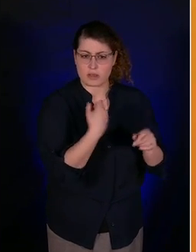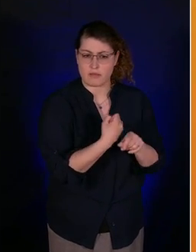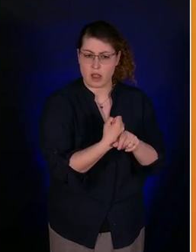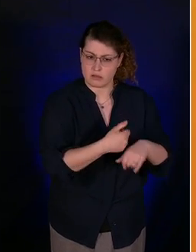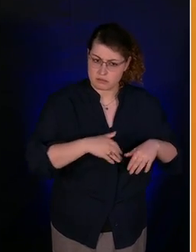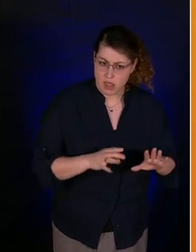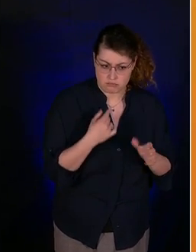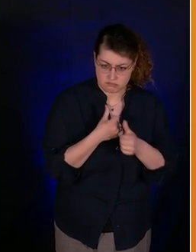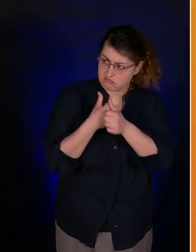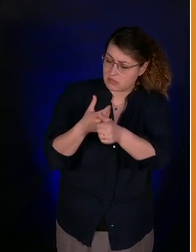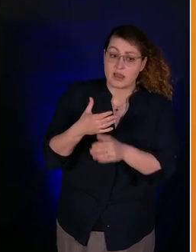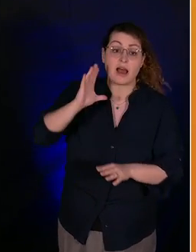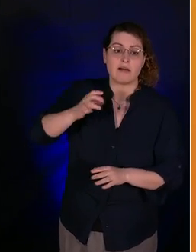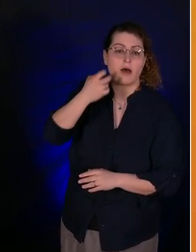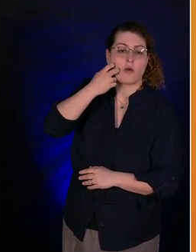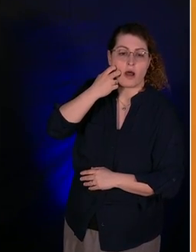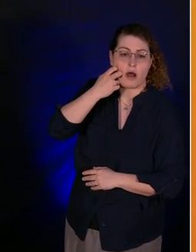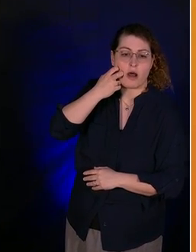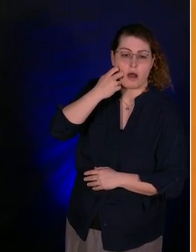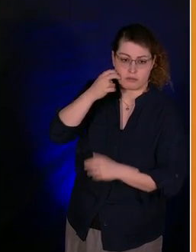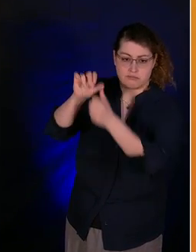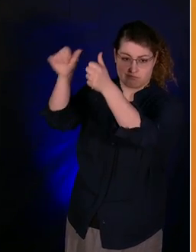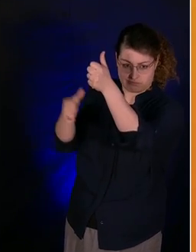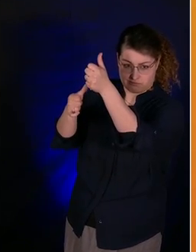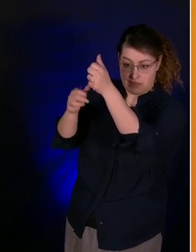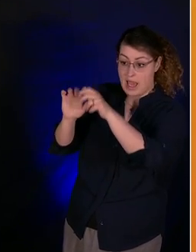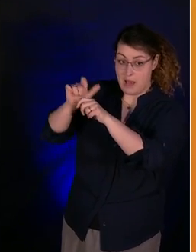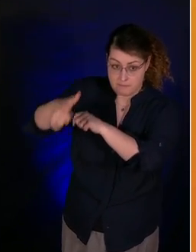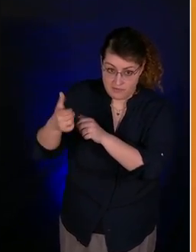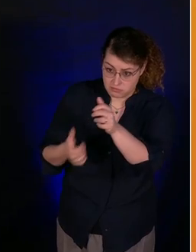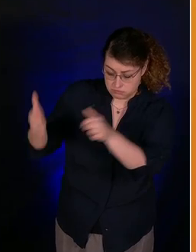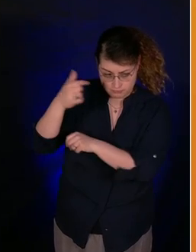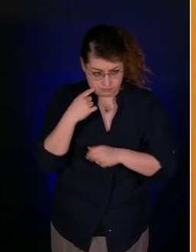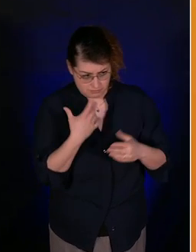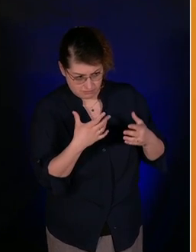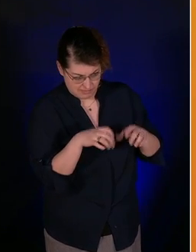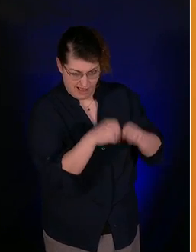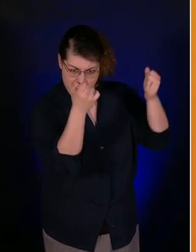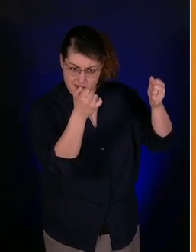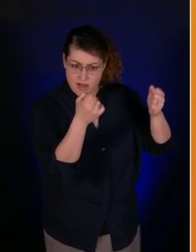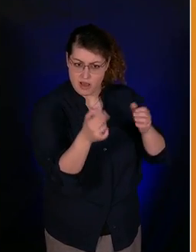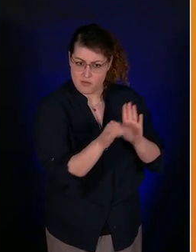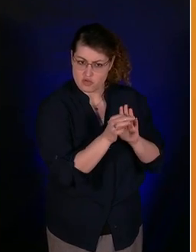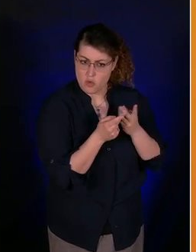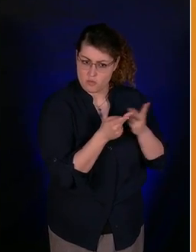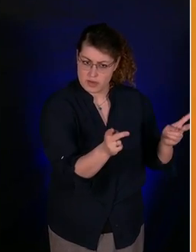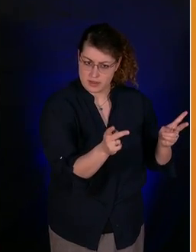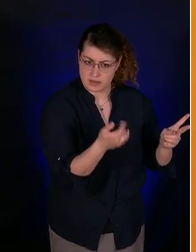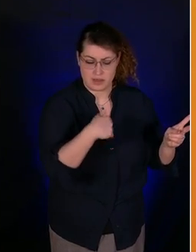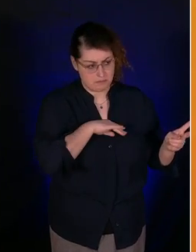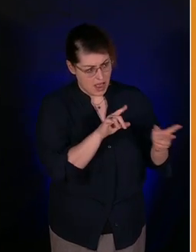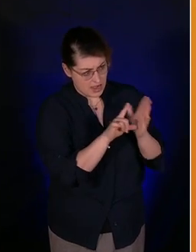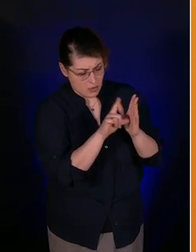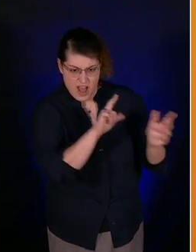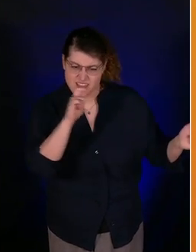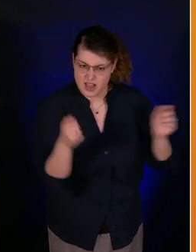sous la houlette de François Hollande, puis lui-même a été aux manettes de la destruction de la fonction publique avec la loi transformation de la fonction publique qui